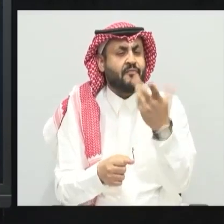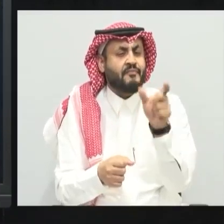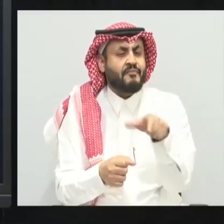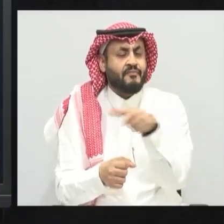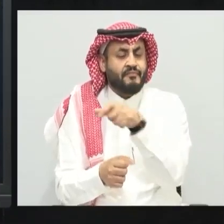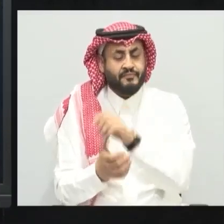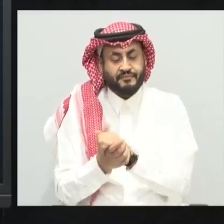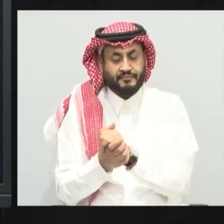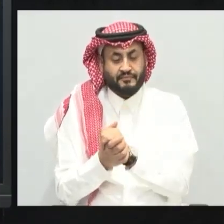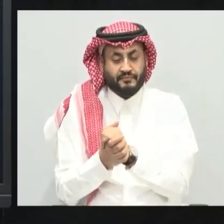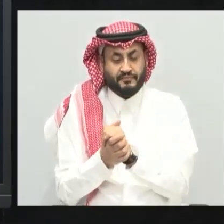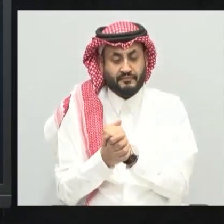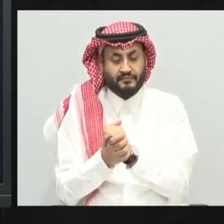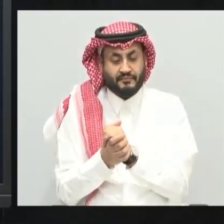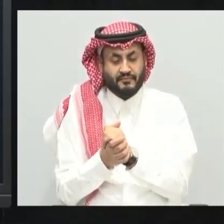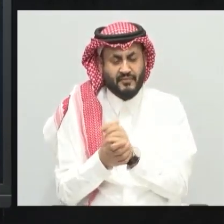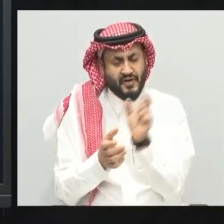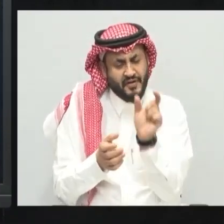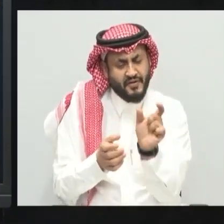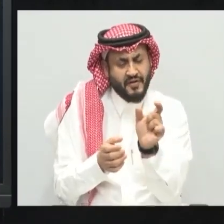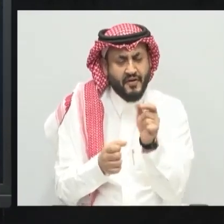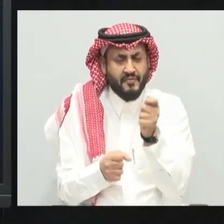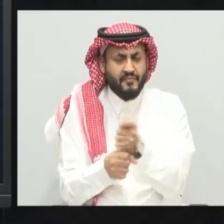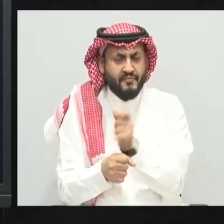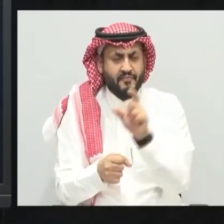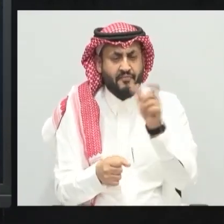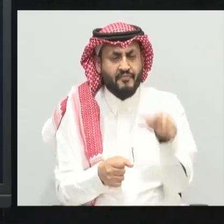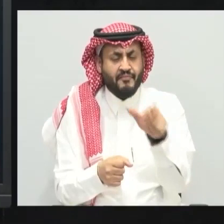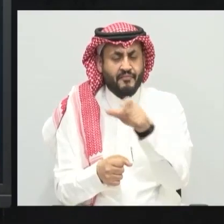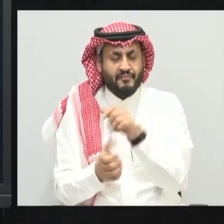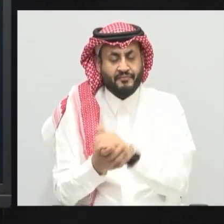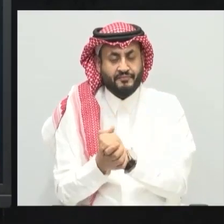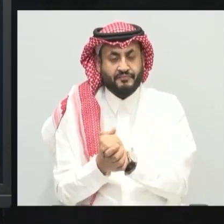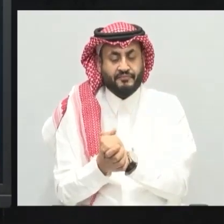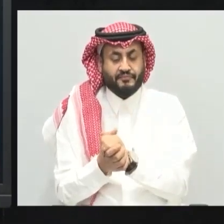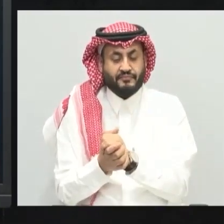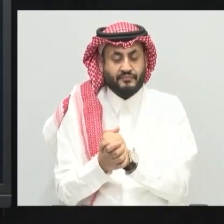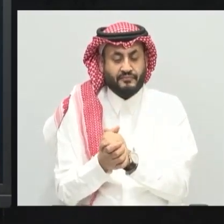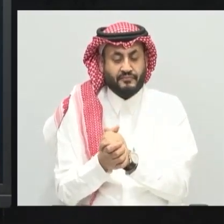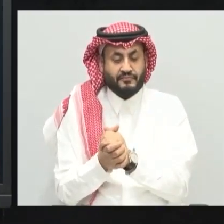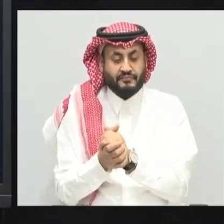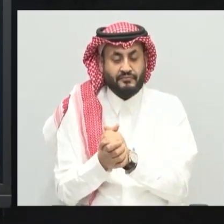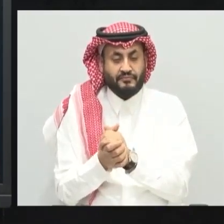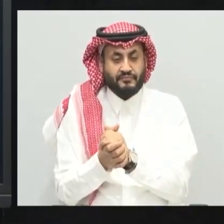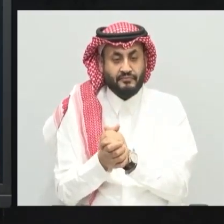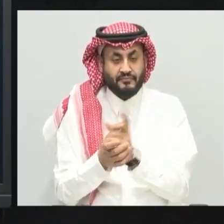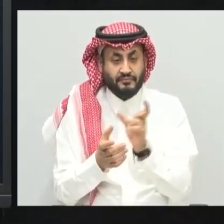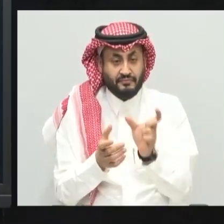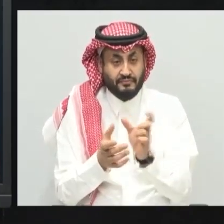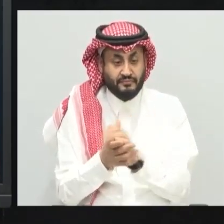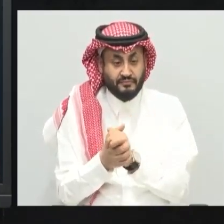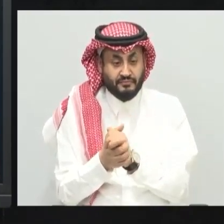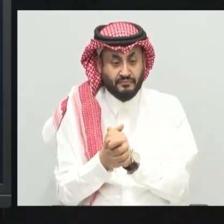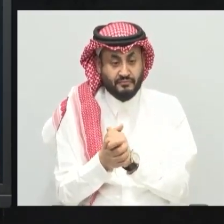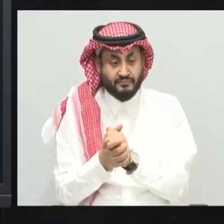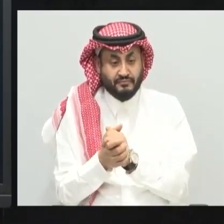وحدد عدد الموظفين في في المشروع هل هو